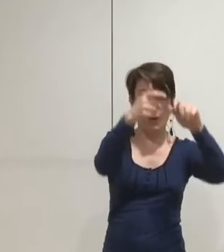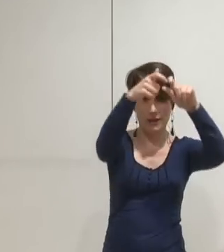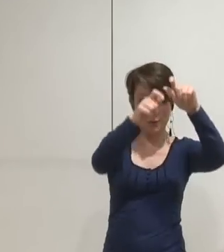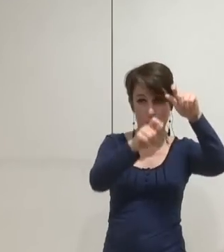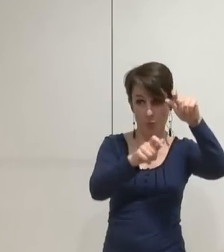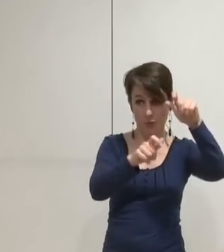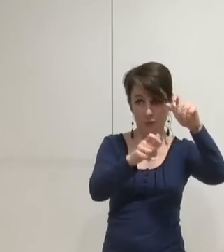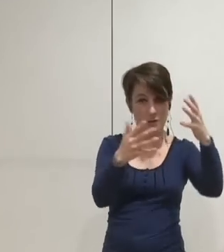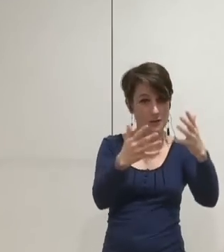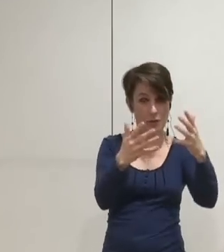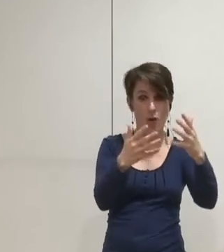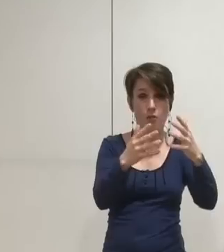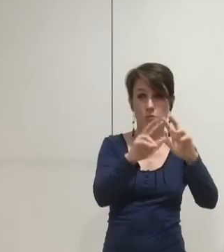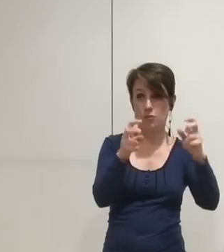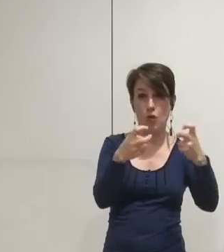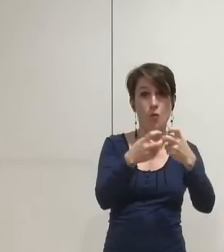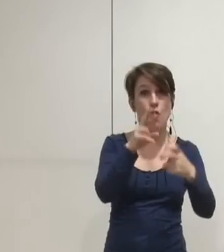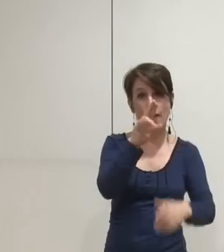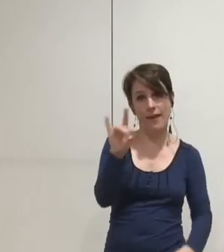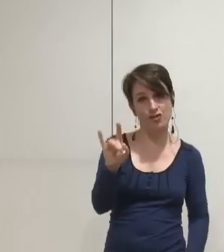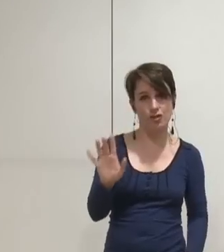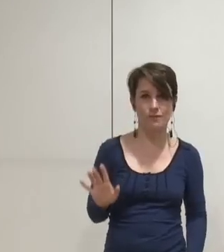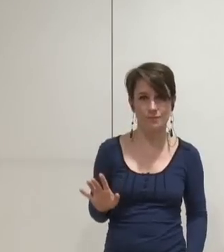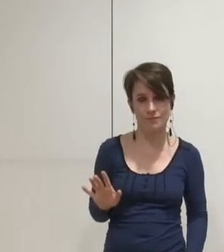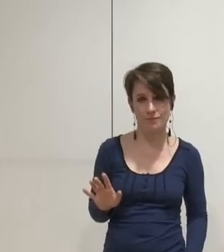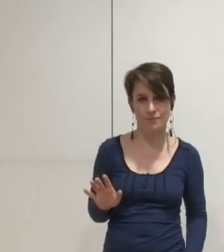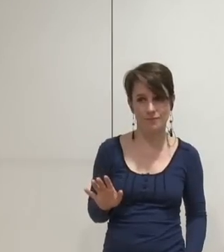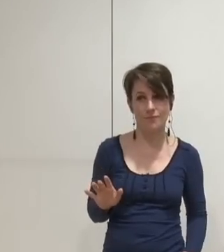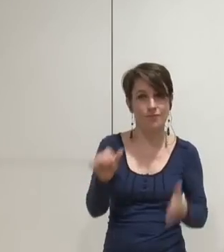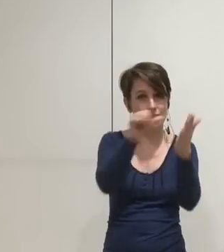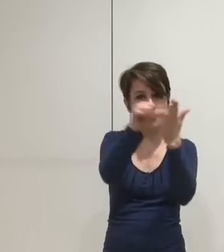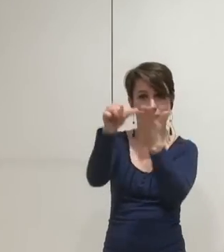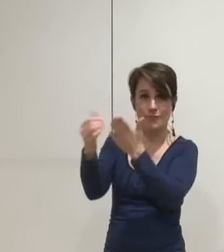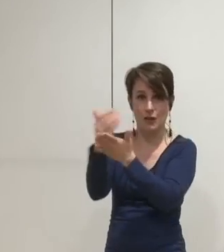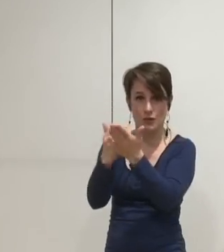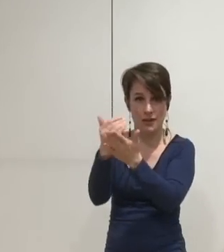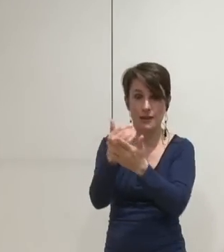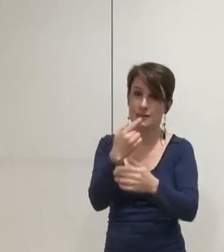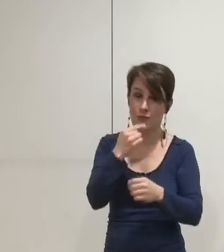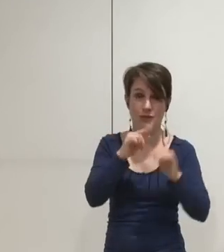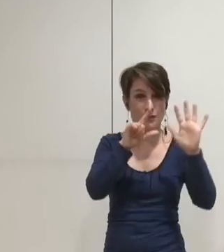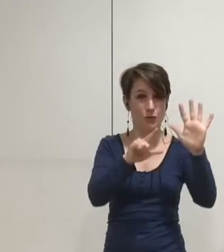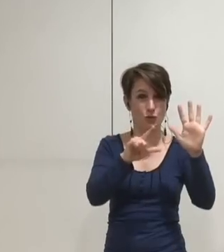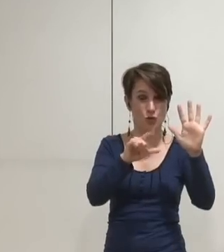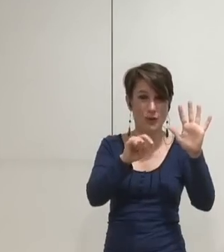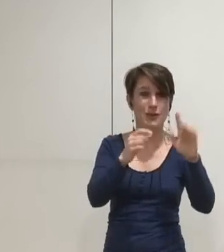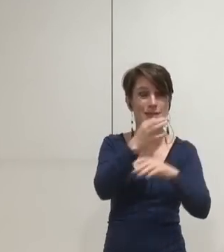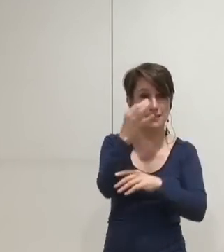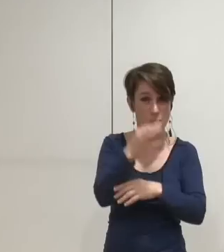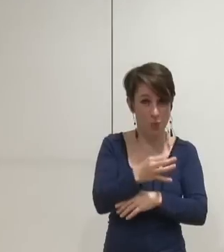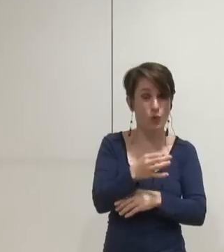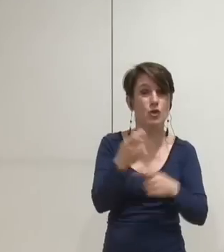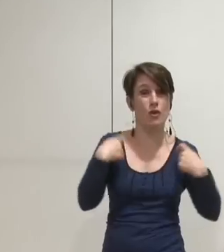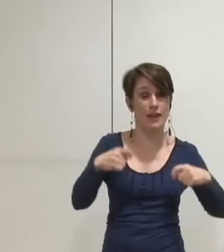est des coûts de ressources humaines pratiquement 70 % de la posuse méridienne du coup de la pause méridienne et de correspond à des